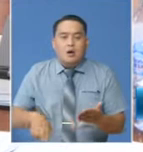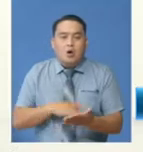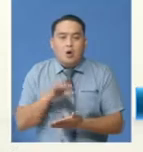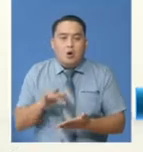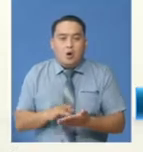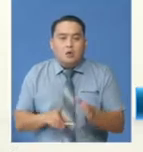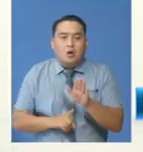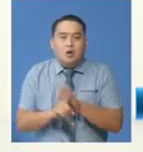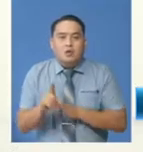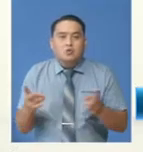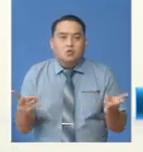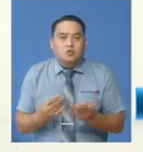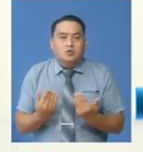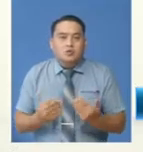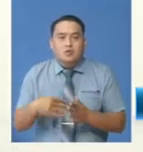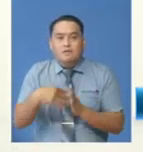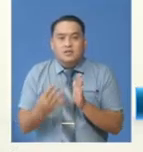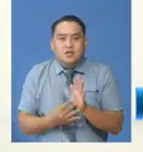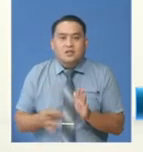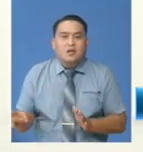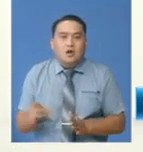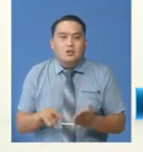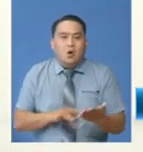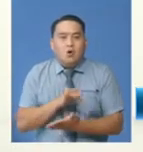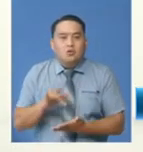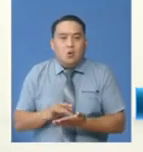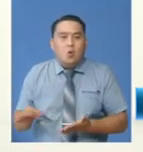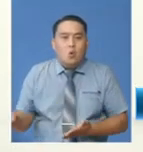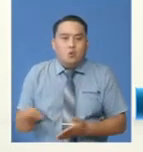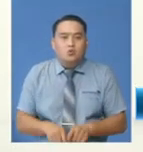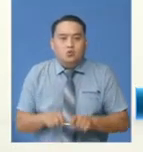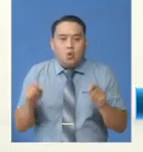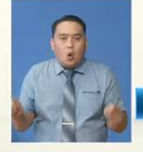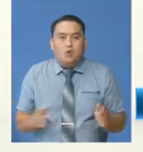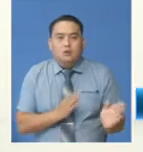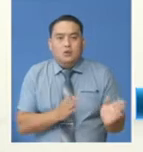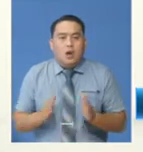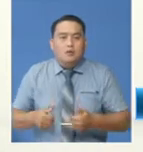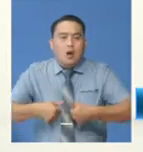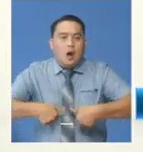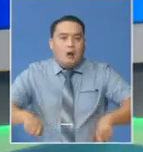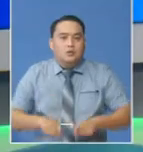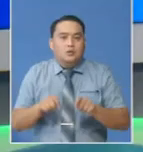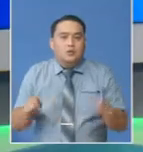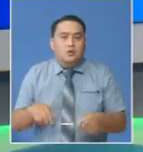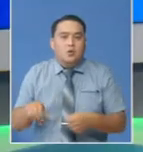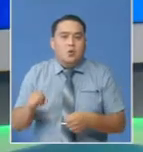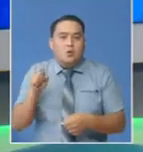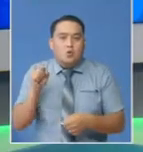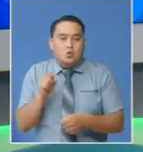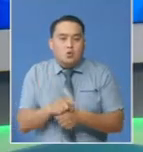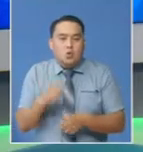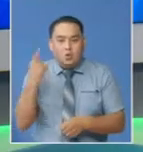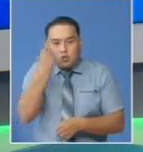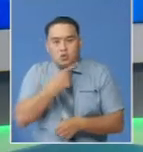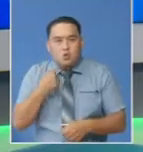городоначальнику. Стоит отметить, сегодня в 19 районах и городах области созданы дисциплинарные комиссии, назначенные уполномоченные